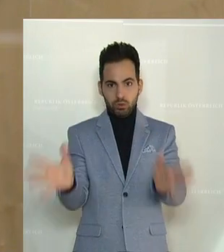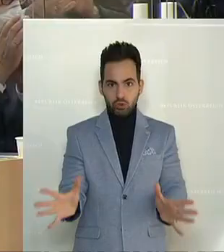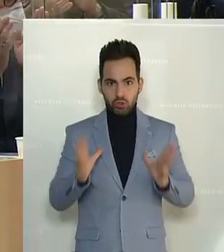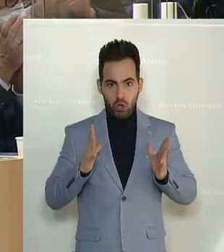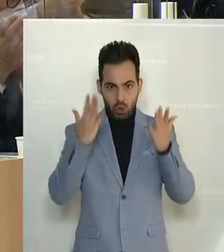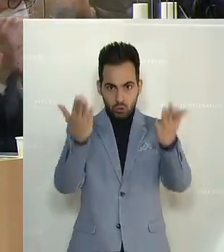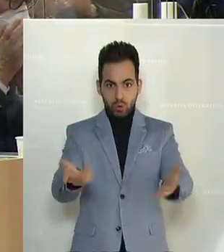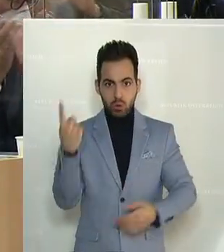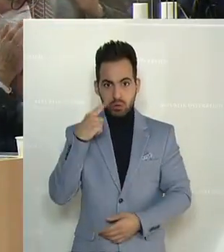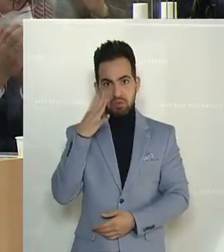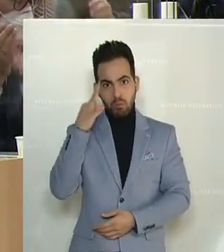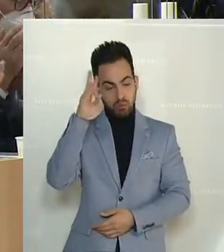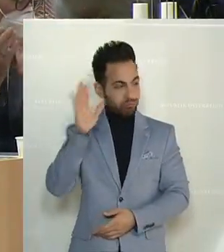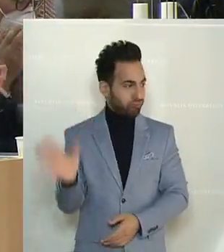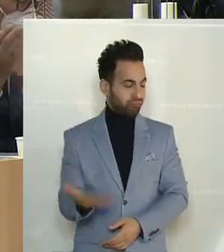NEOS.